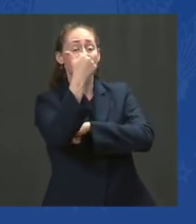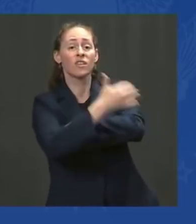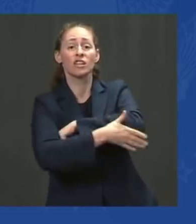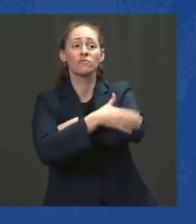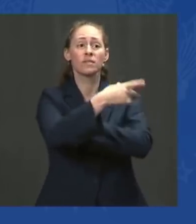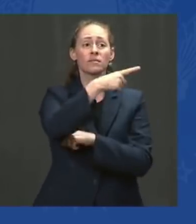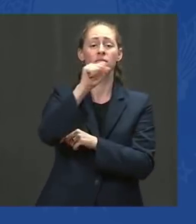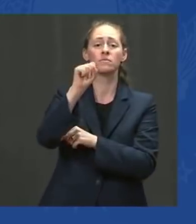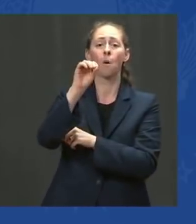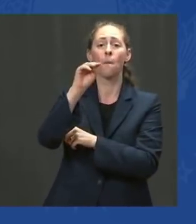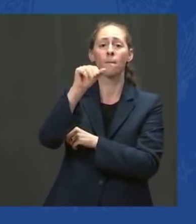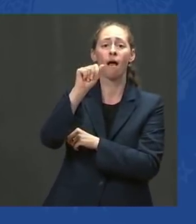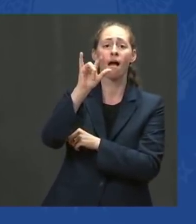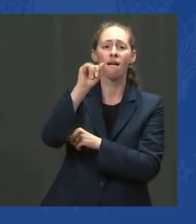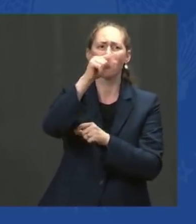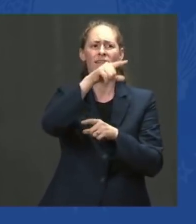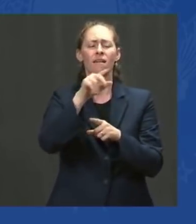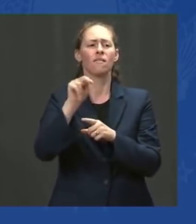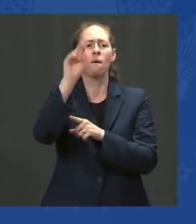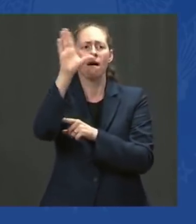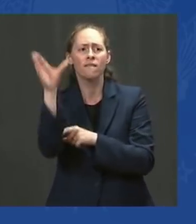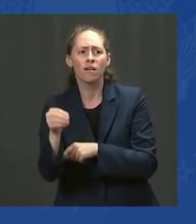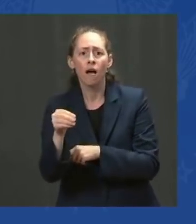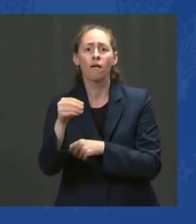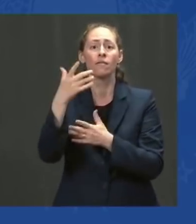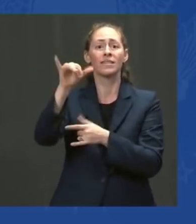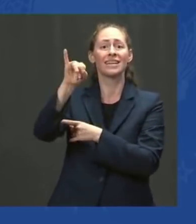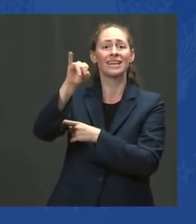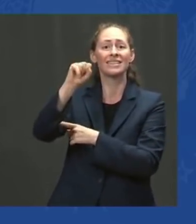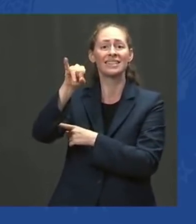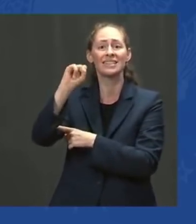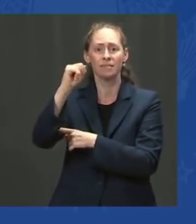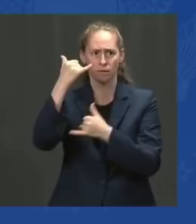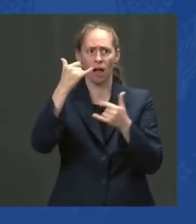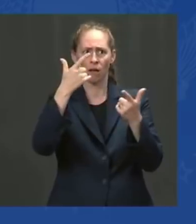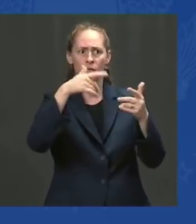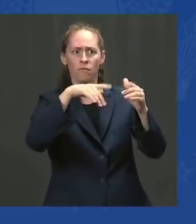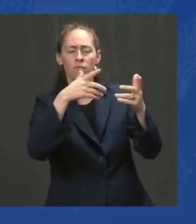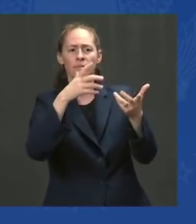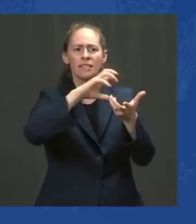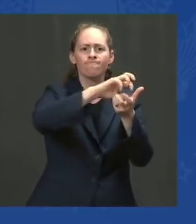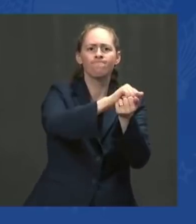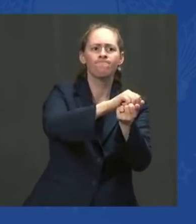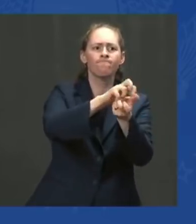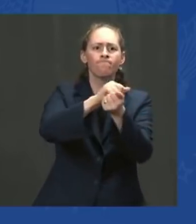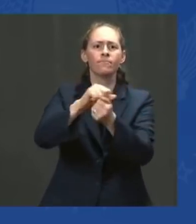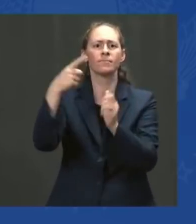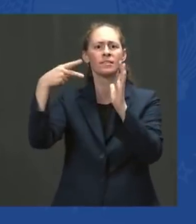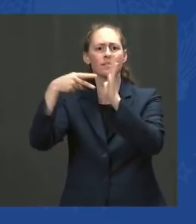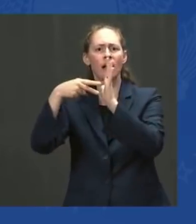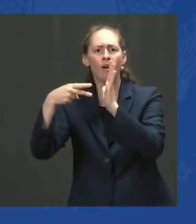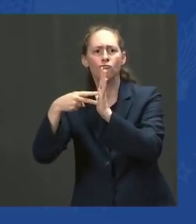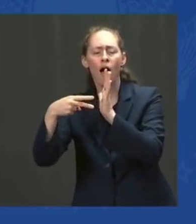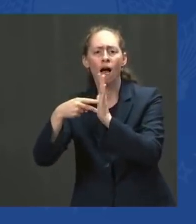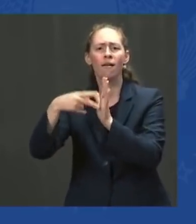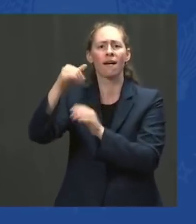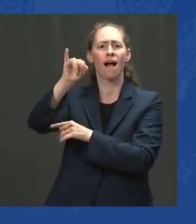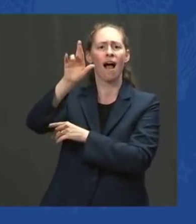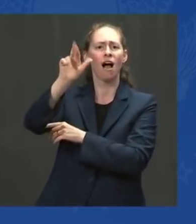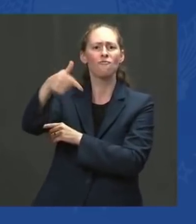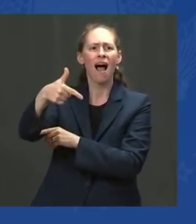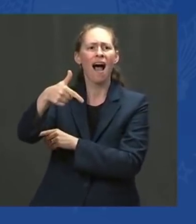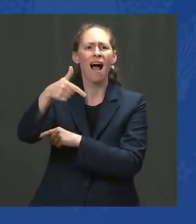是拜登给出的第一个重磅的理由，那就是我们的目标早就已经实现了啊，帮